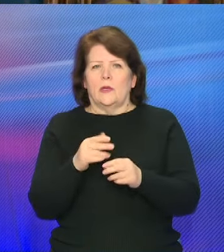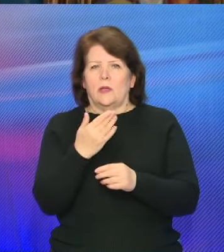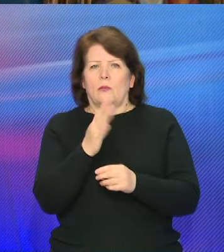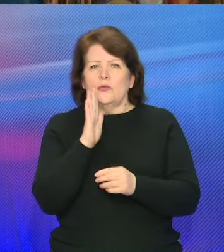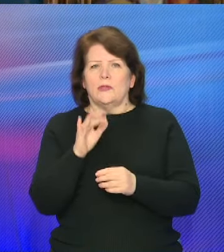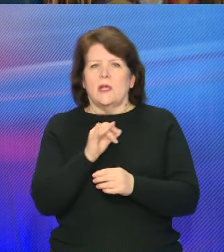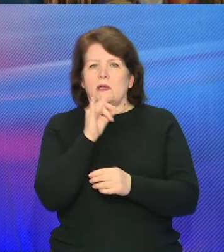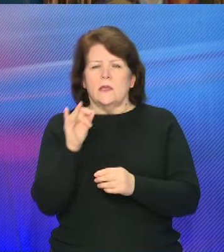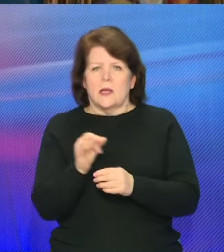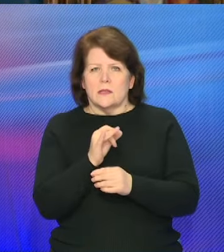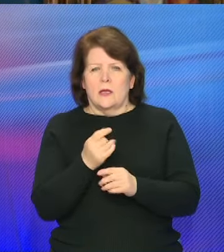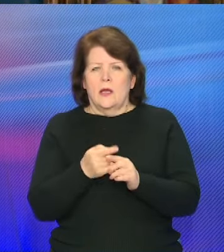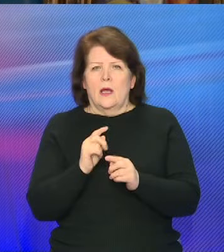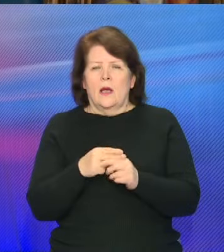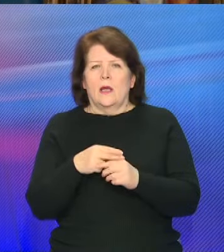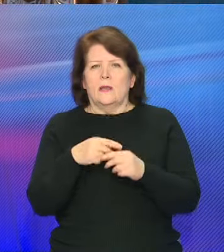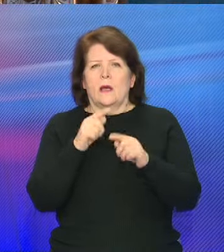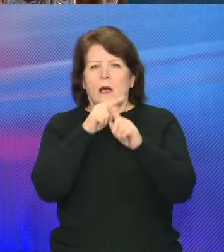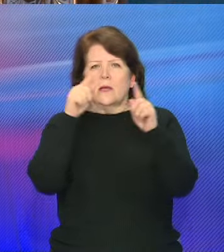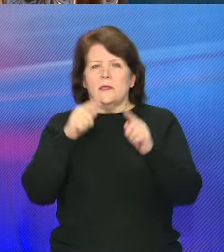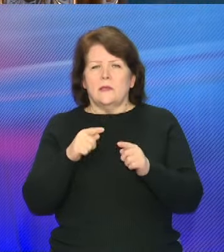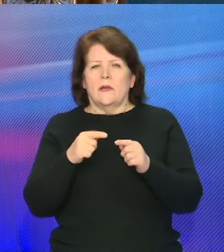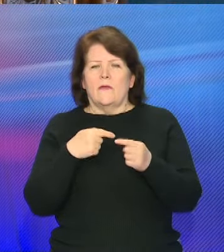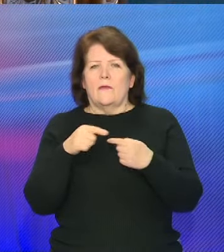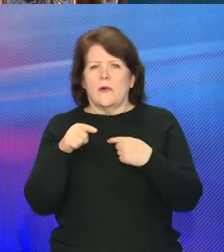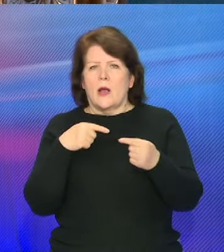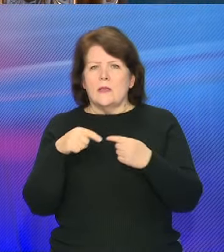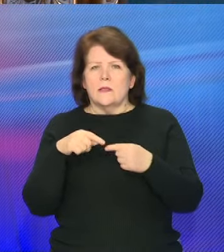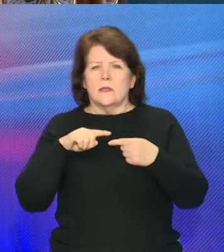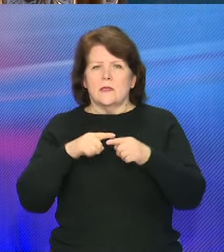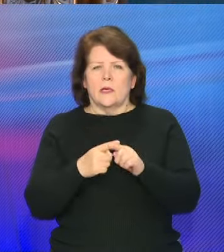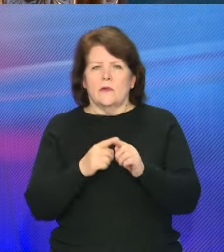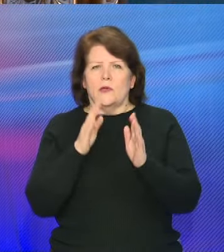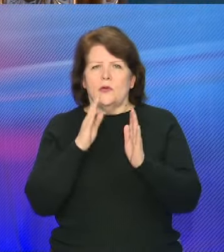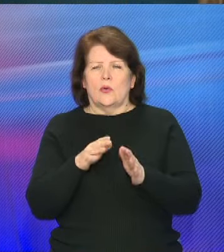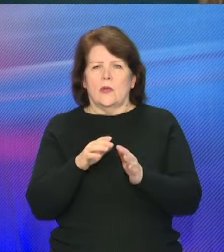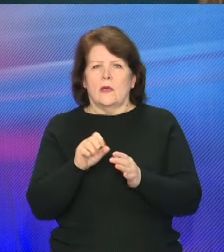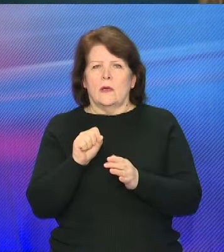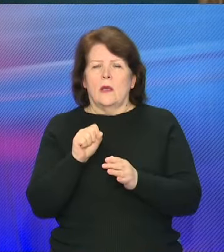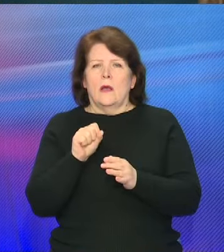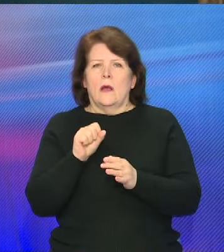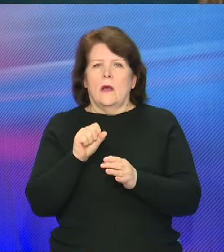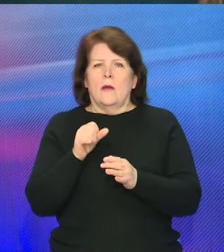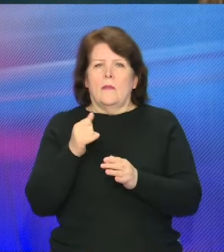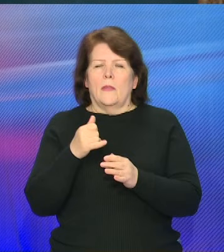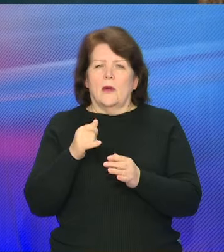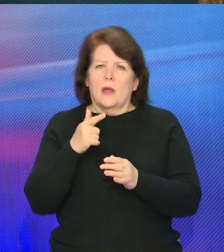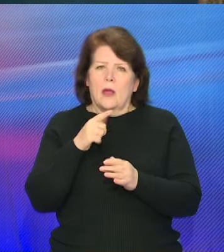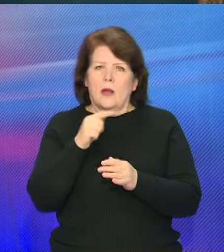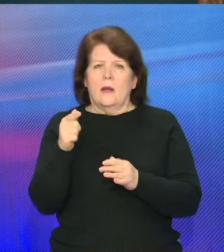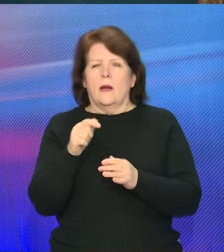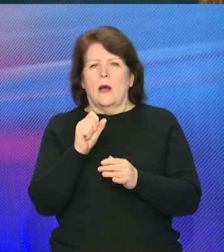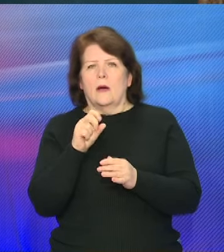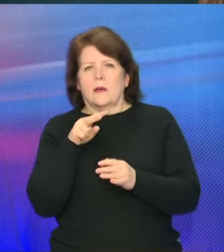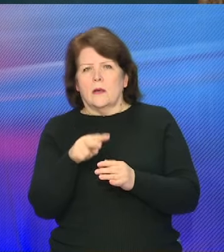что это працы в разных техниках. Это не только алеи, это так само акрил, это гель. Есть так